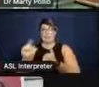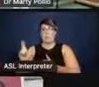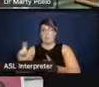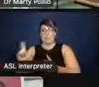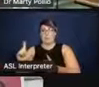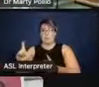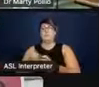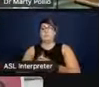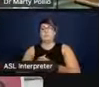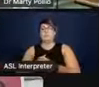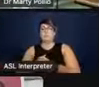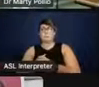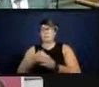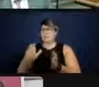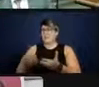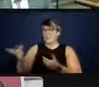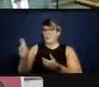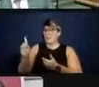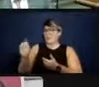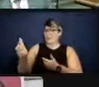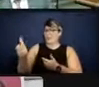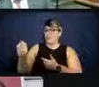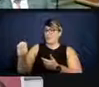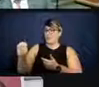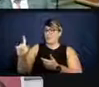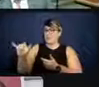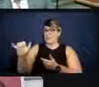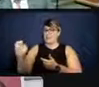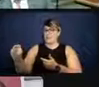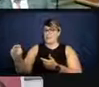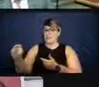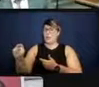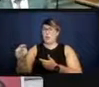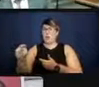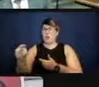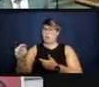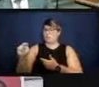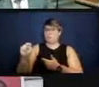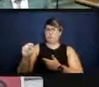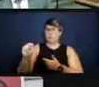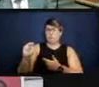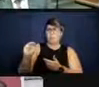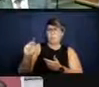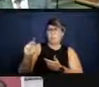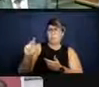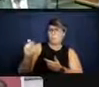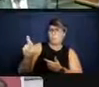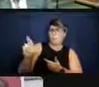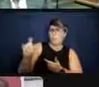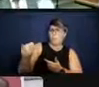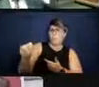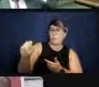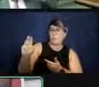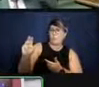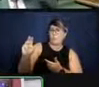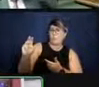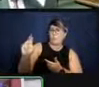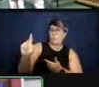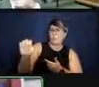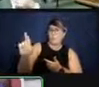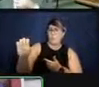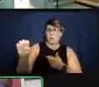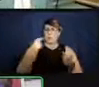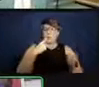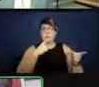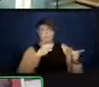لويزفيل، وأعتقد أن دكتور أليسون أو روبرت مور موجود معنا عن بعد. هل حضرة رئيس